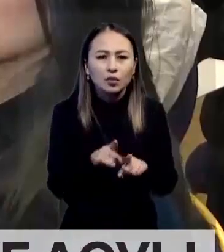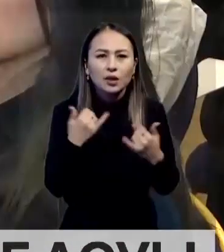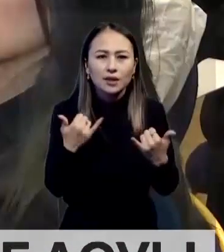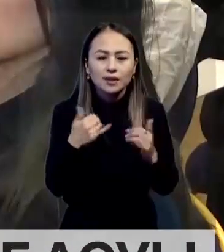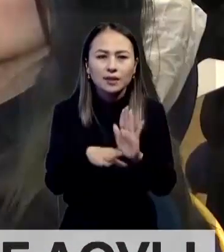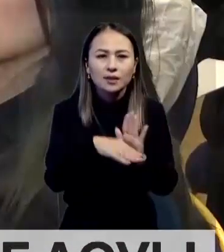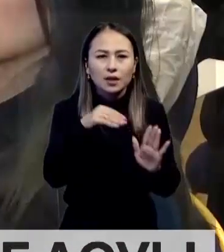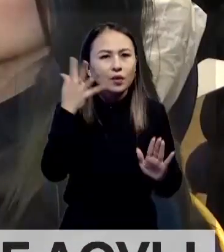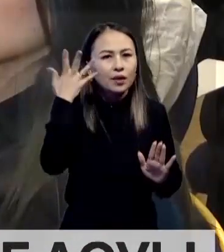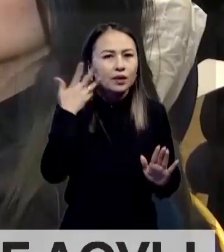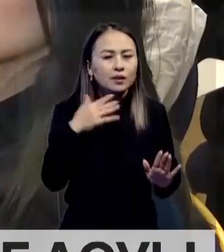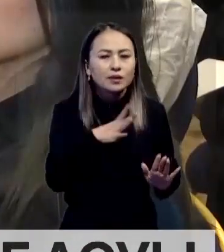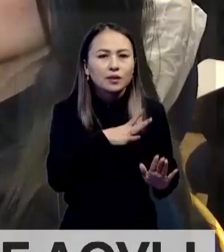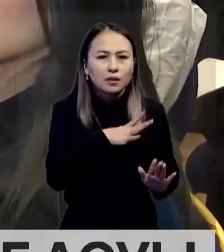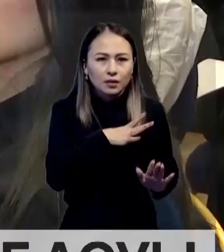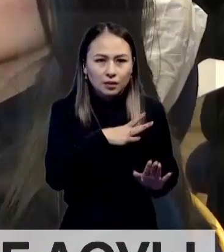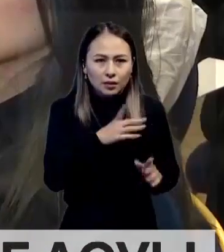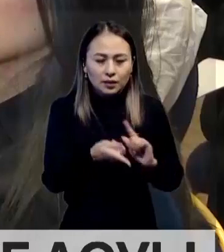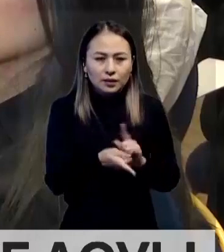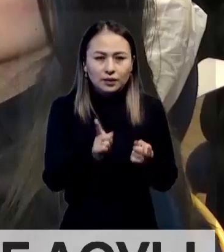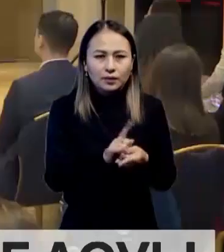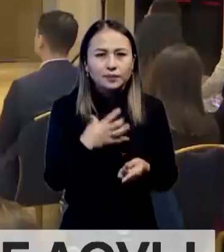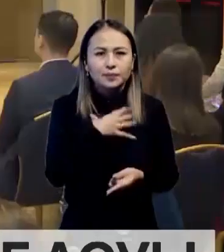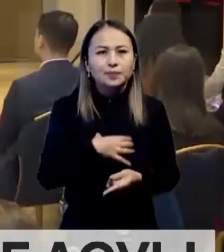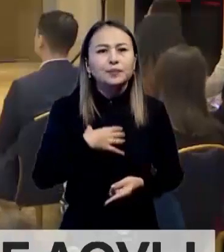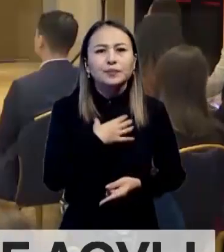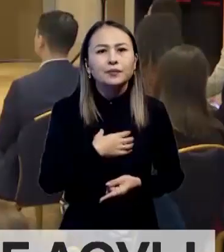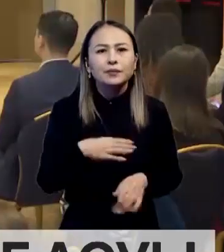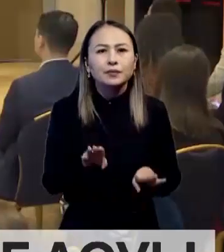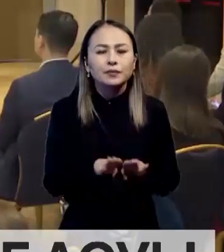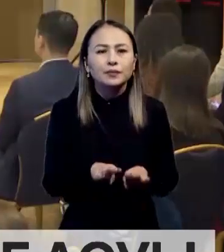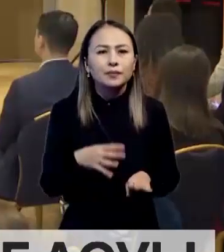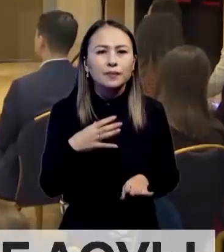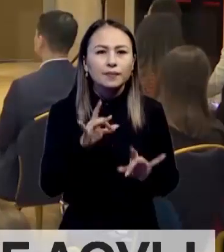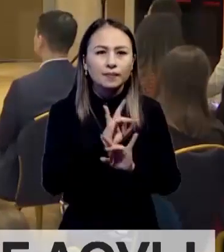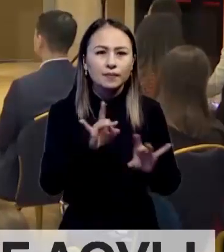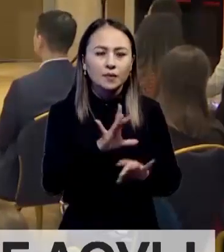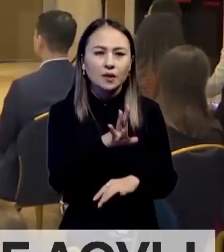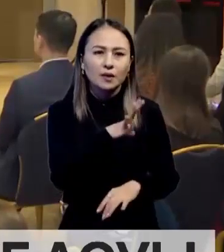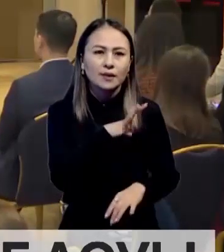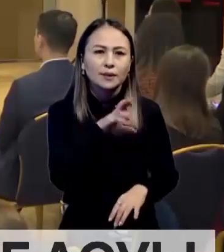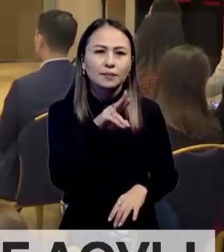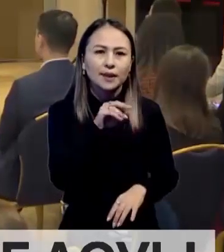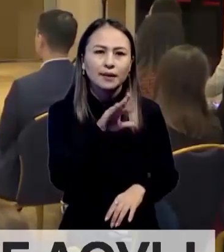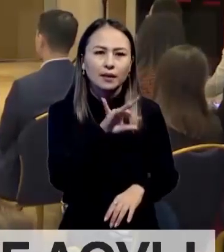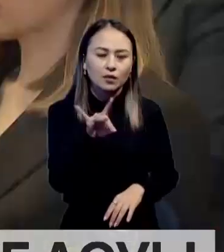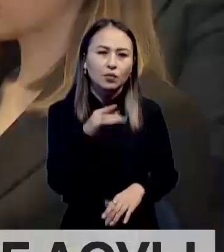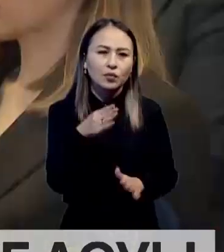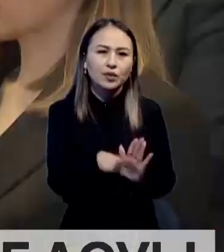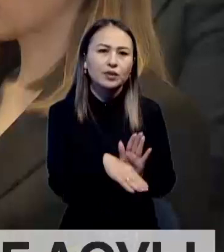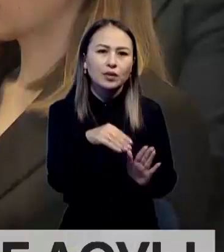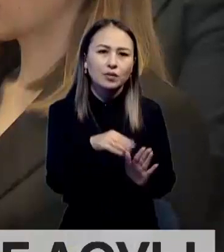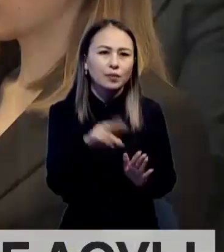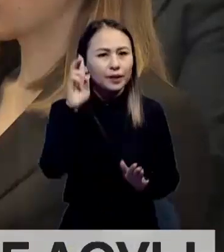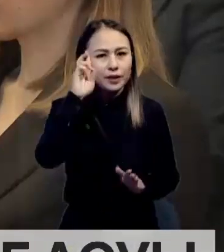деді. Сондай-ақ ол қазіргі сайлау кезеңі саяси трансформацияның негізгі элементінің бірі екенін атап өтті. Спикерлер